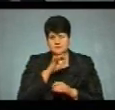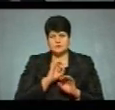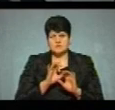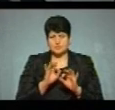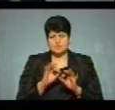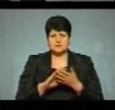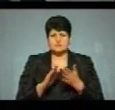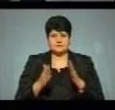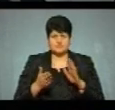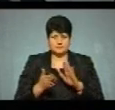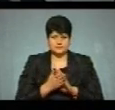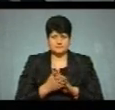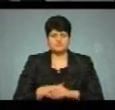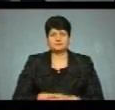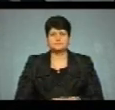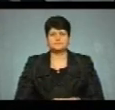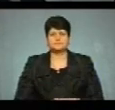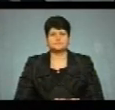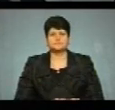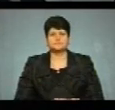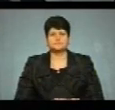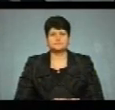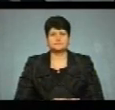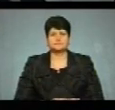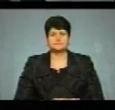обласного лабораторного центру Марія Павєлєва.